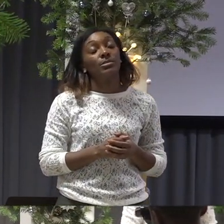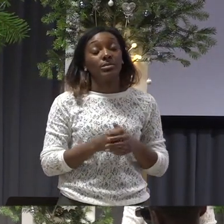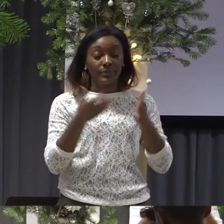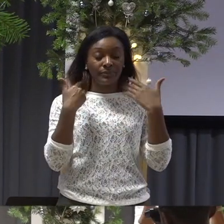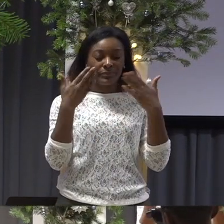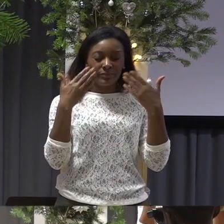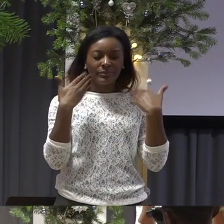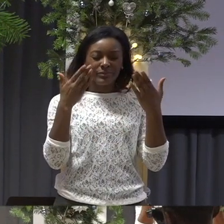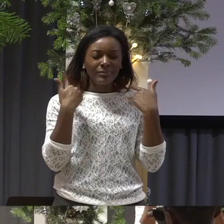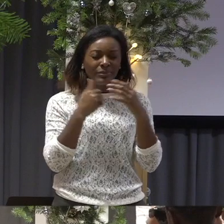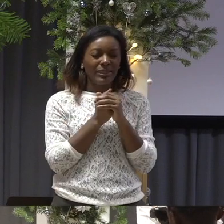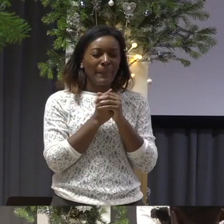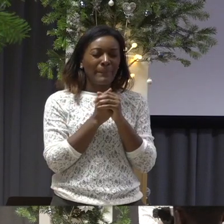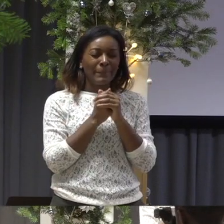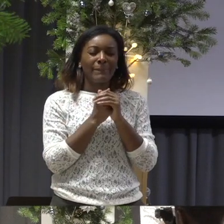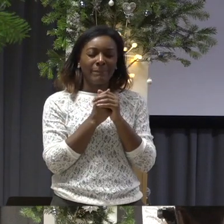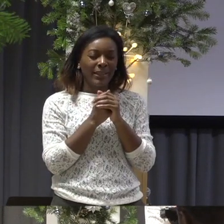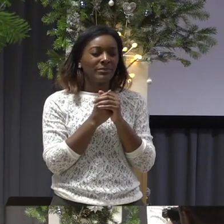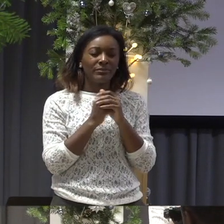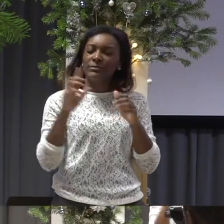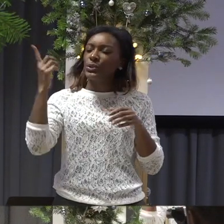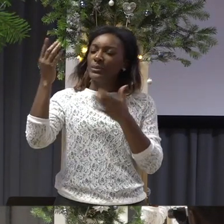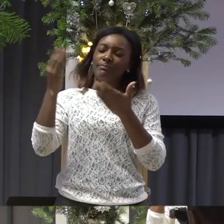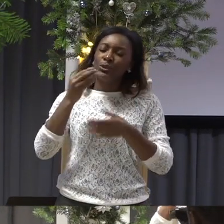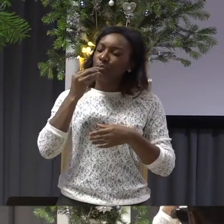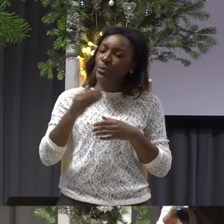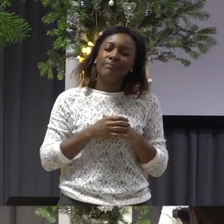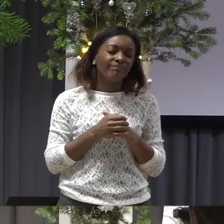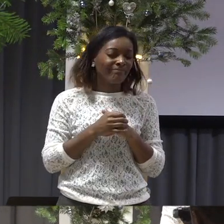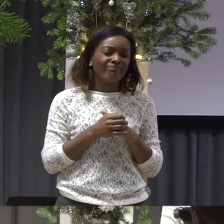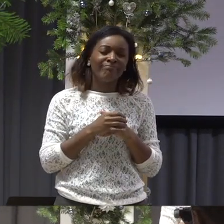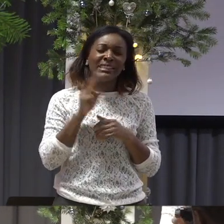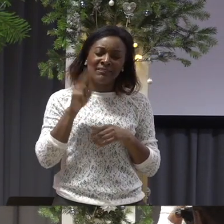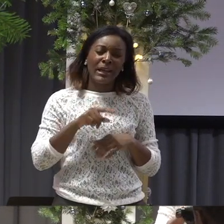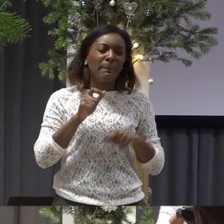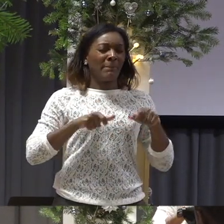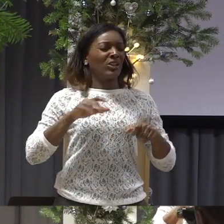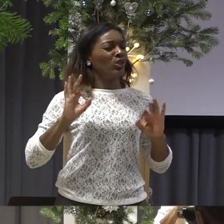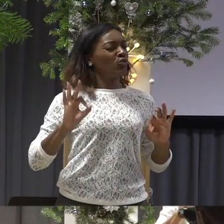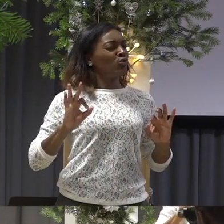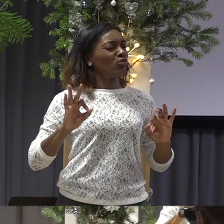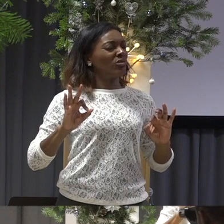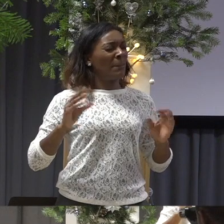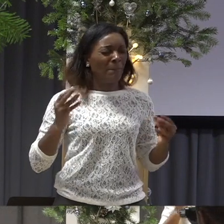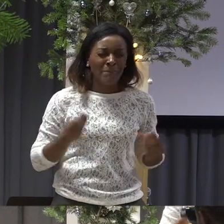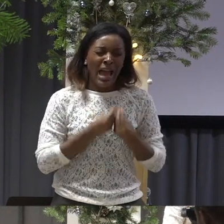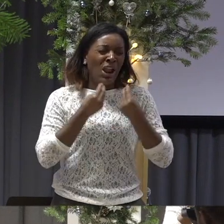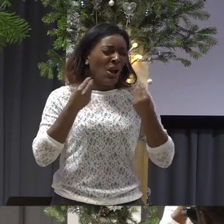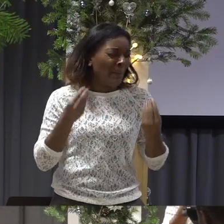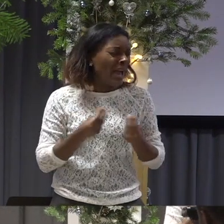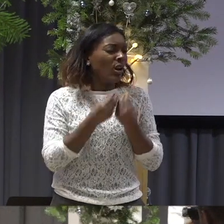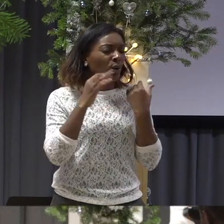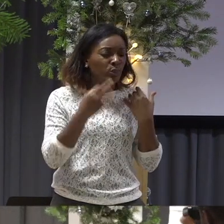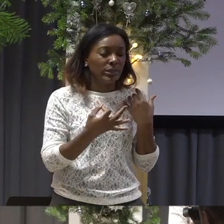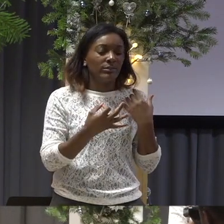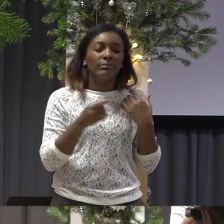Nous te bénissons, Seigneur. Nous te bénissons. Le malheur atteint souvent le juste, mais l'Éternel en délivre toujours. C'est ta